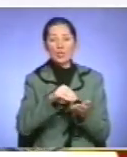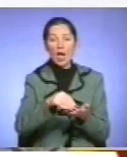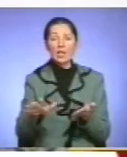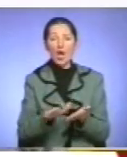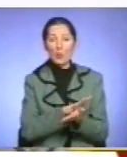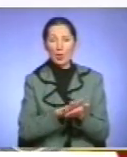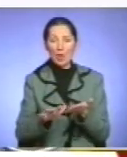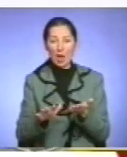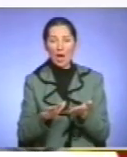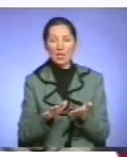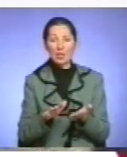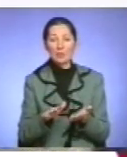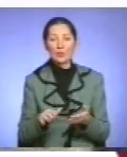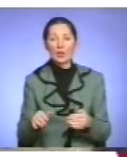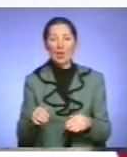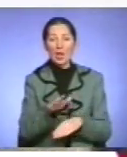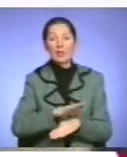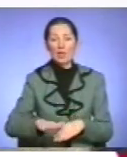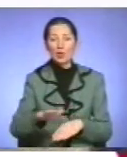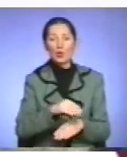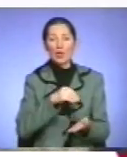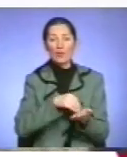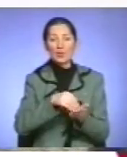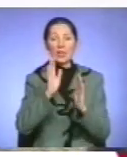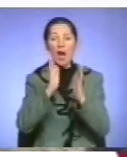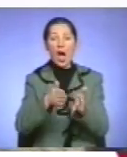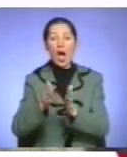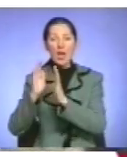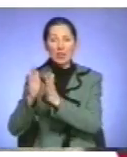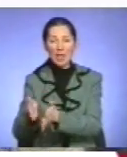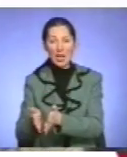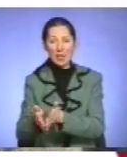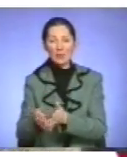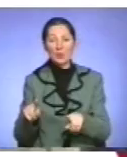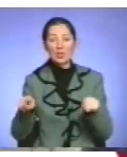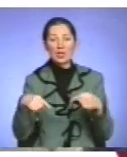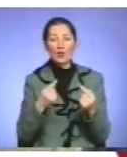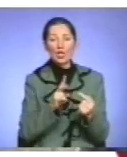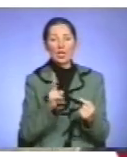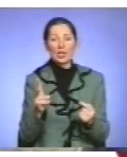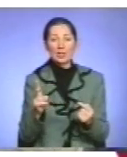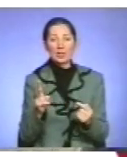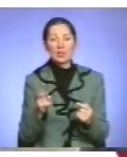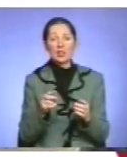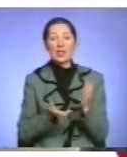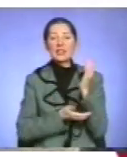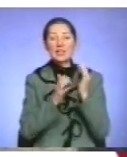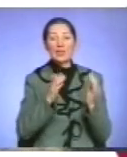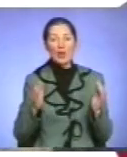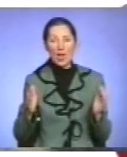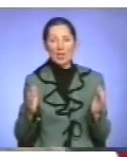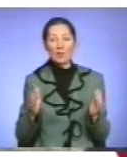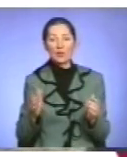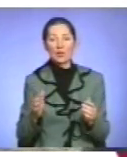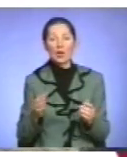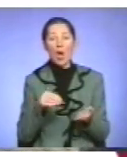прибирання благоустрій території, висадка алей, створення якихось таких скверів,